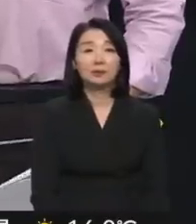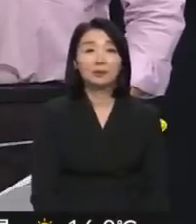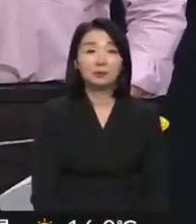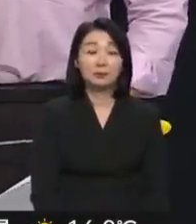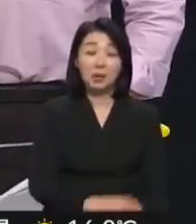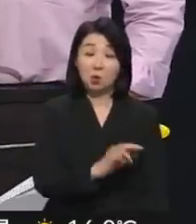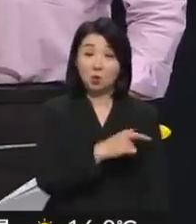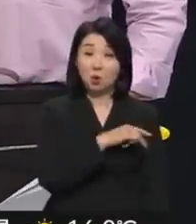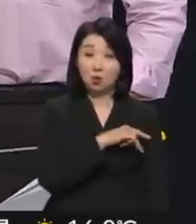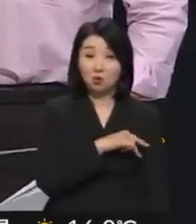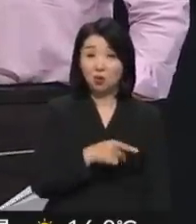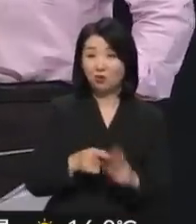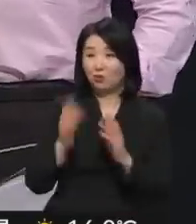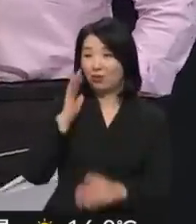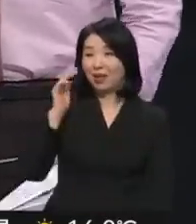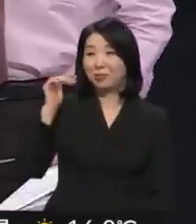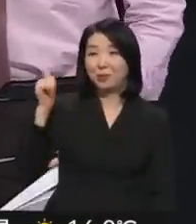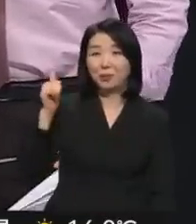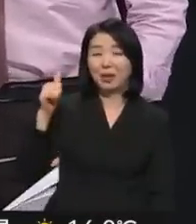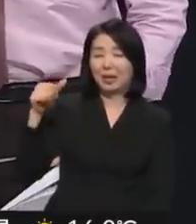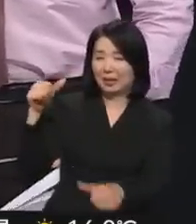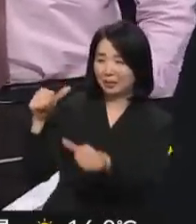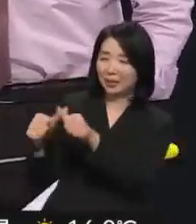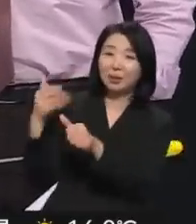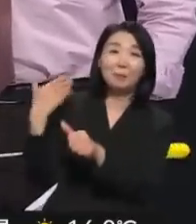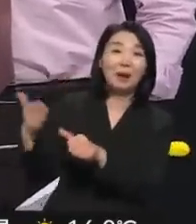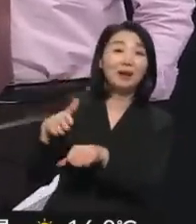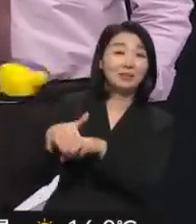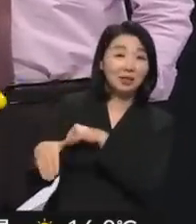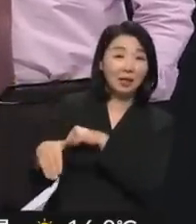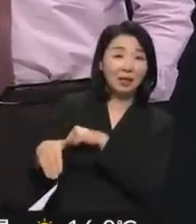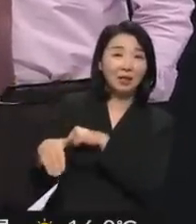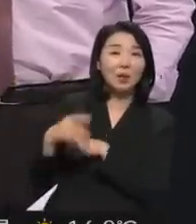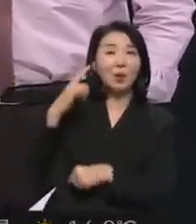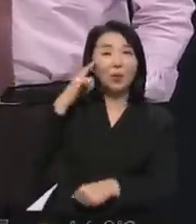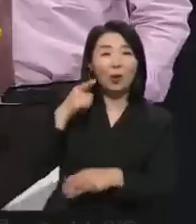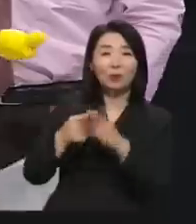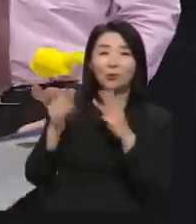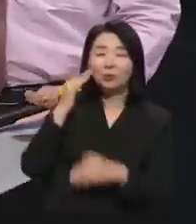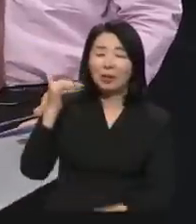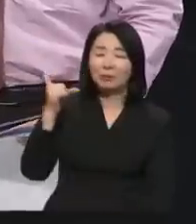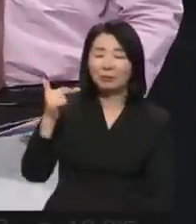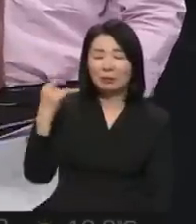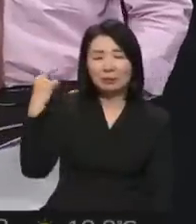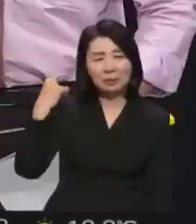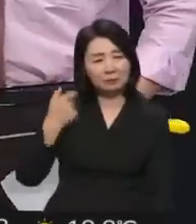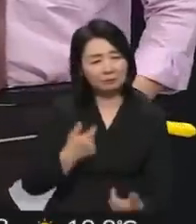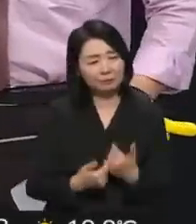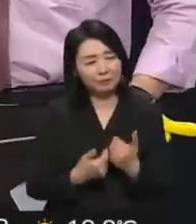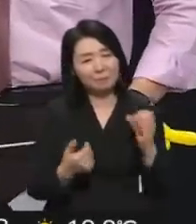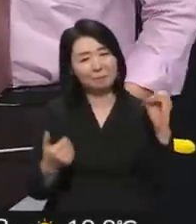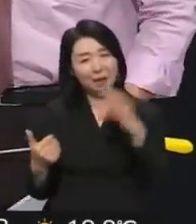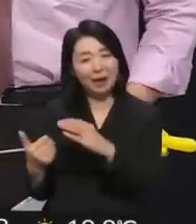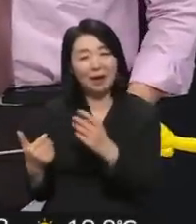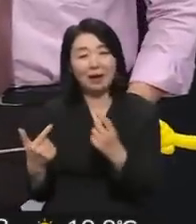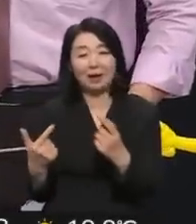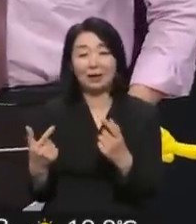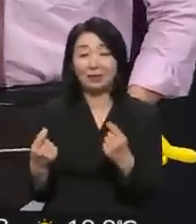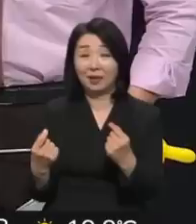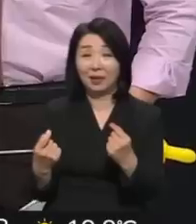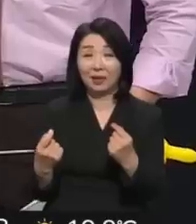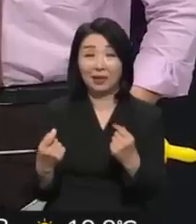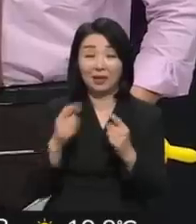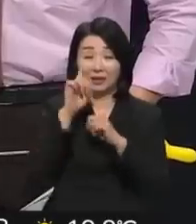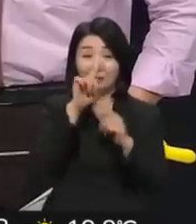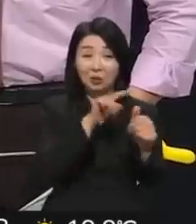권 의원이 윤 대통령에게 직언을 하는 스타일이었다는 겁니다. 때로는 윤 대통령이 듣기 불편한 얘기도 꺼낸 것으로 보이는데요. 이 전